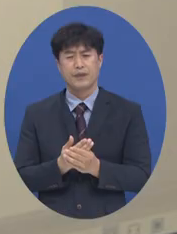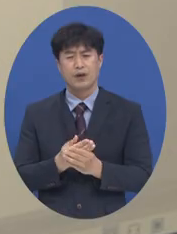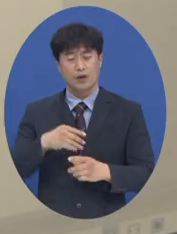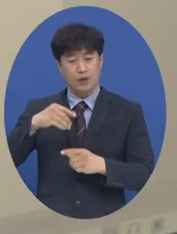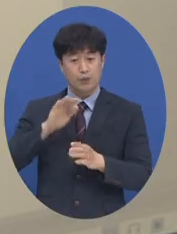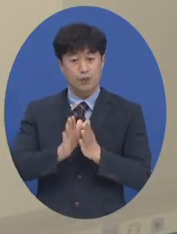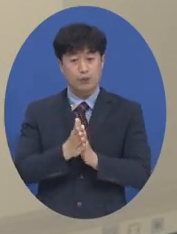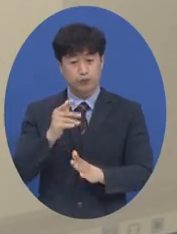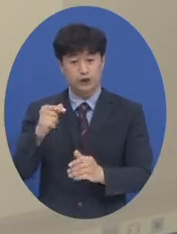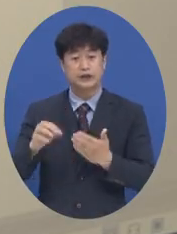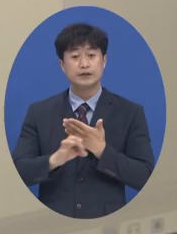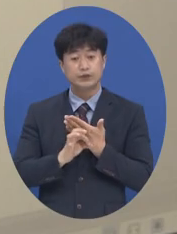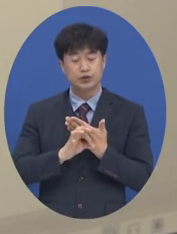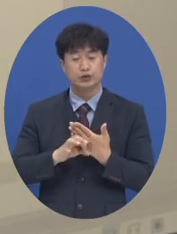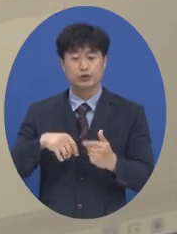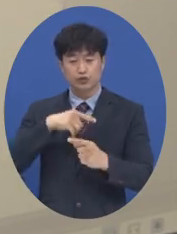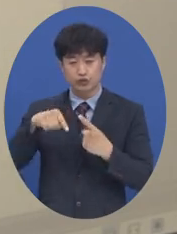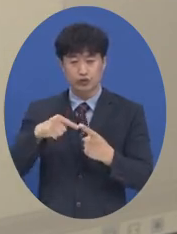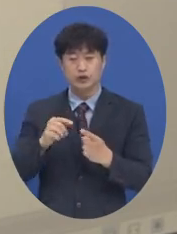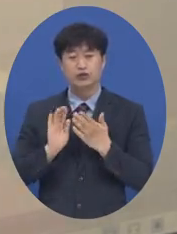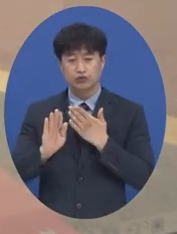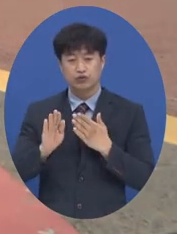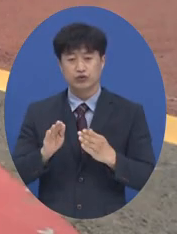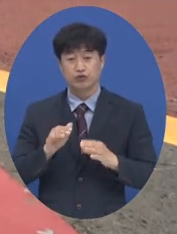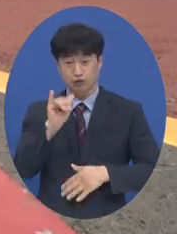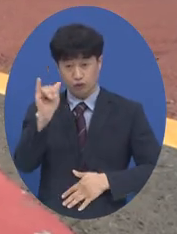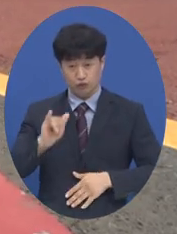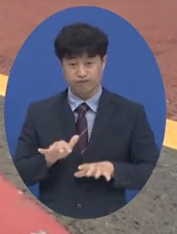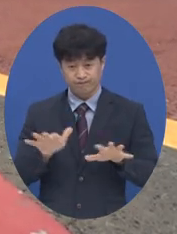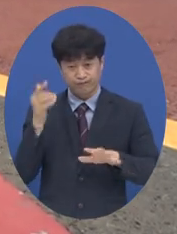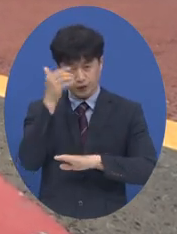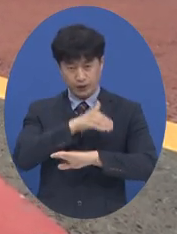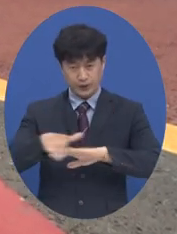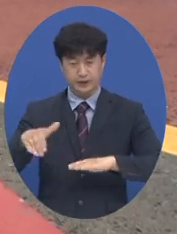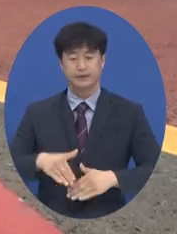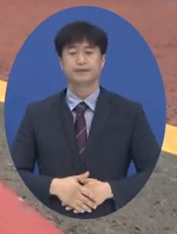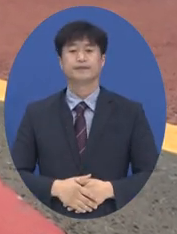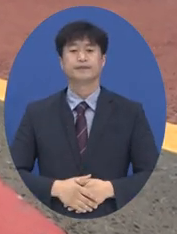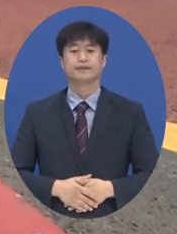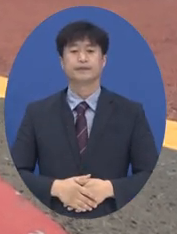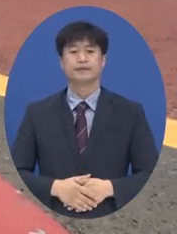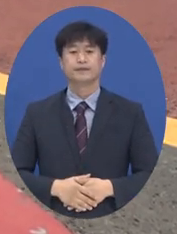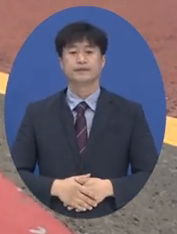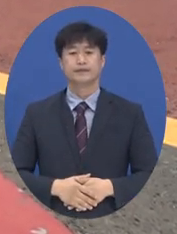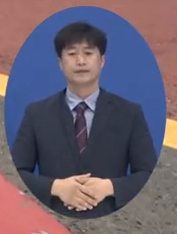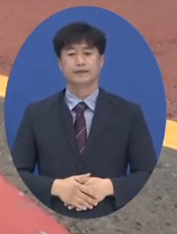운영한 뒤 전국으로 확대해 나갈 방침입니다. 경기GTV 구영슬입니다.